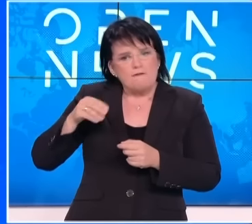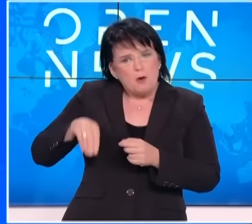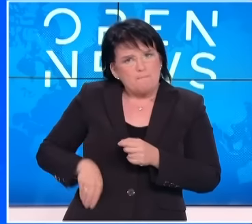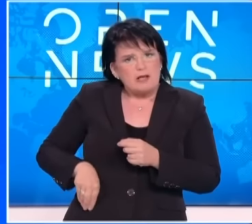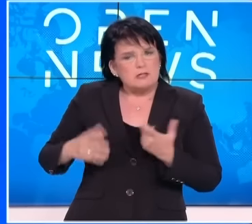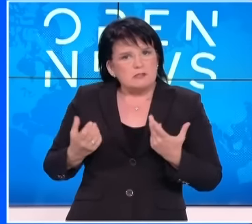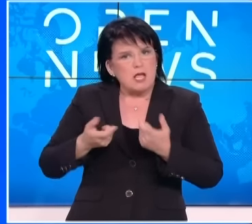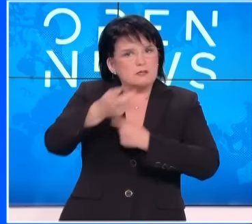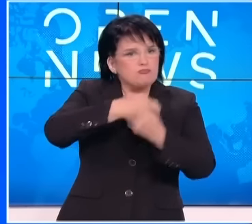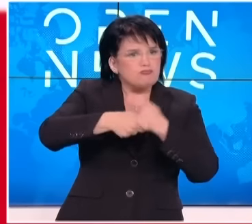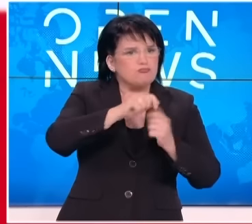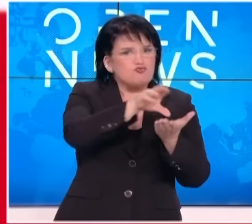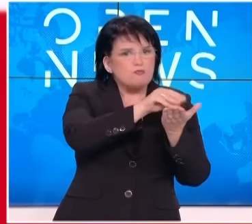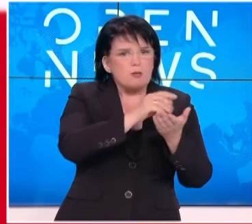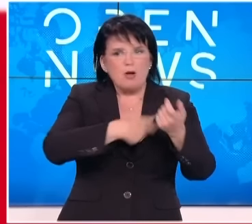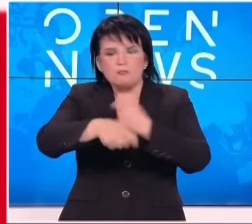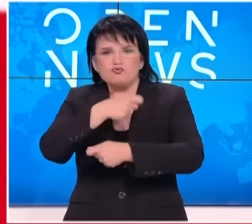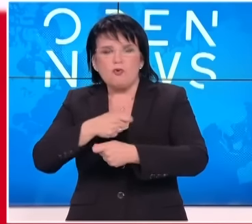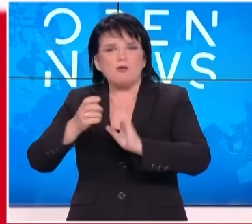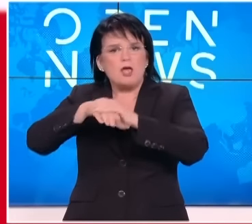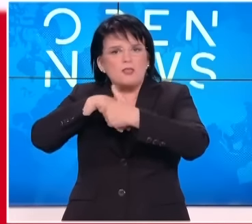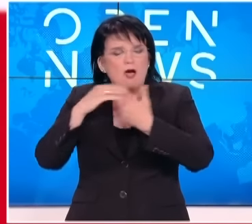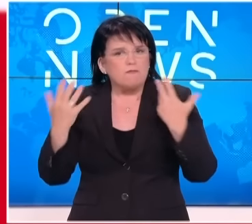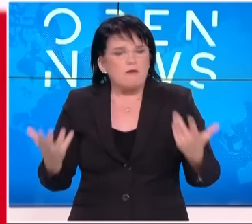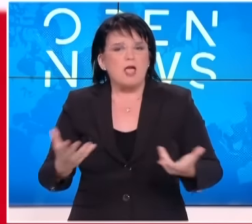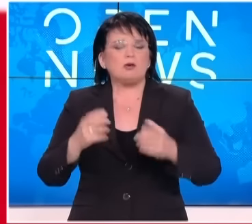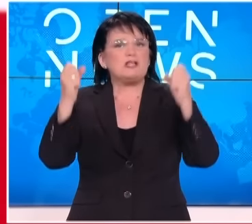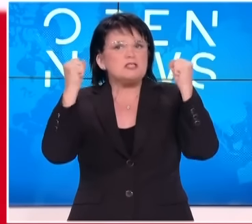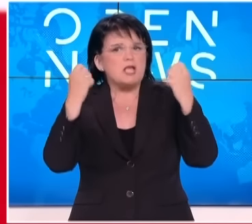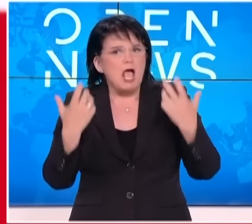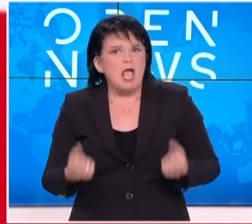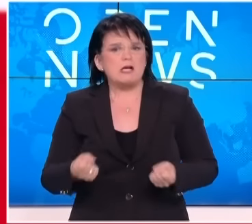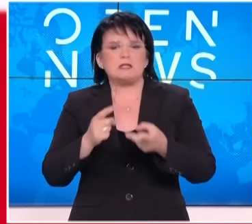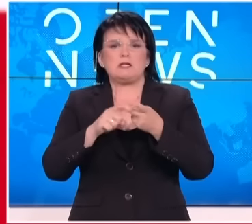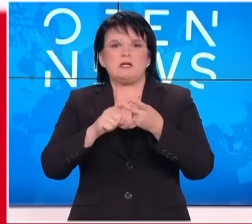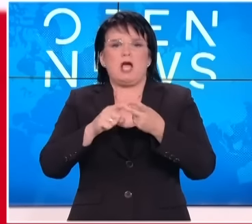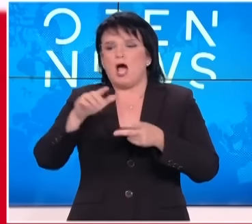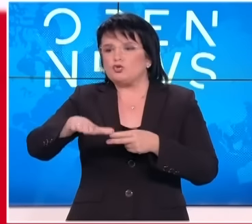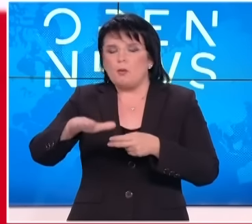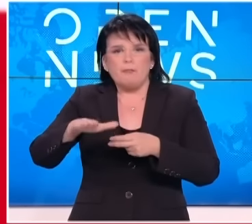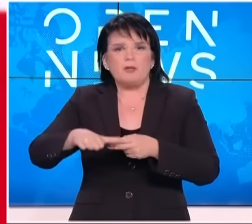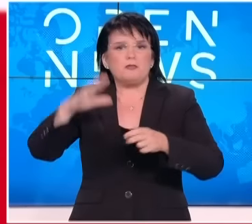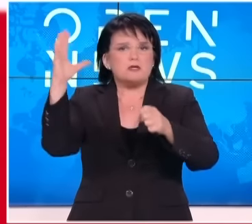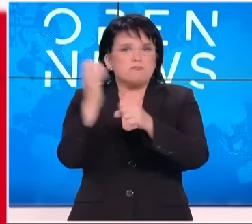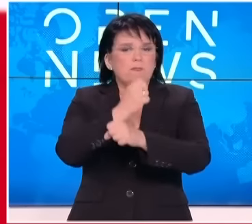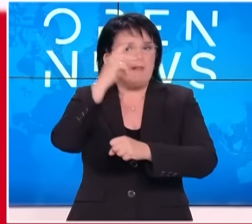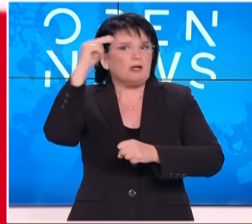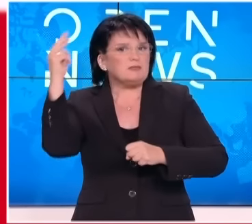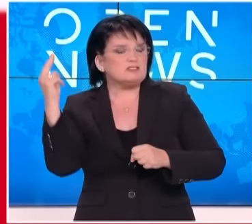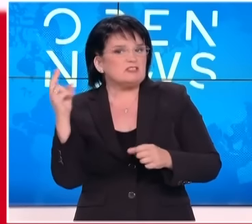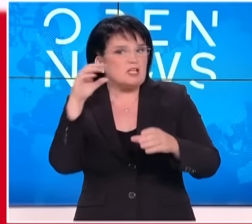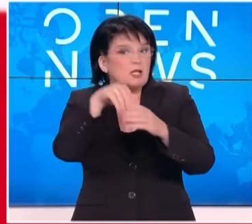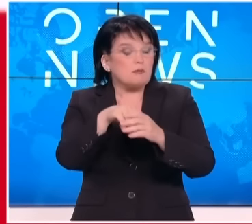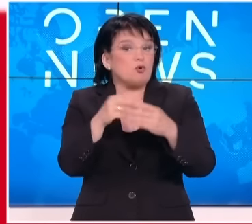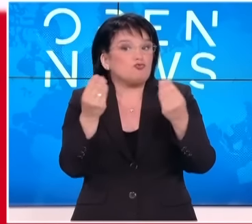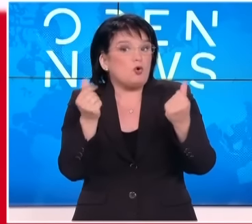πάνε να ψωνίσουν να ζήσουν την οικογένειά τους τους ενδιαφέρει αν θα χουνε υγεία αν θα χουνε το παιδί τους αν θα περάσει στο πανεπιστήμιο